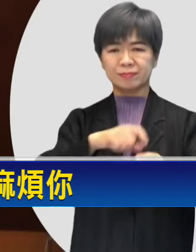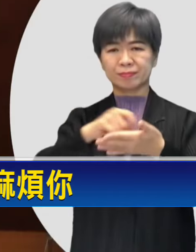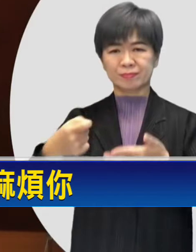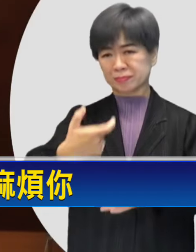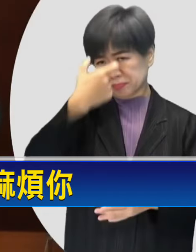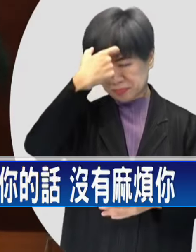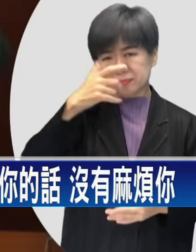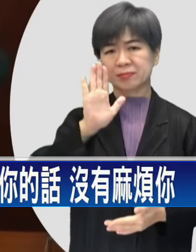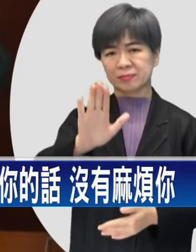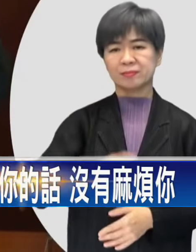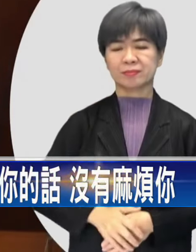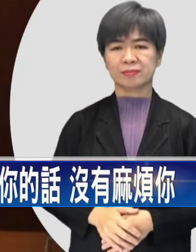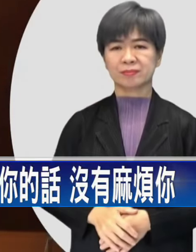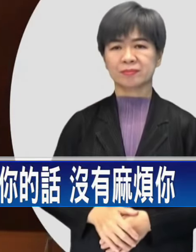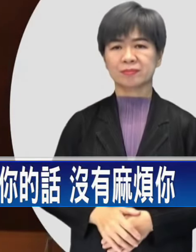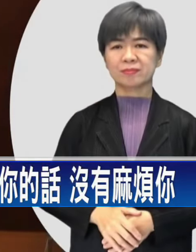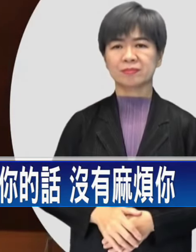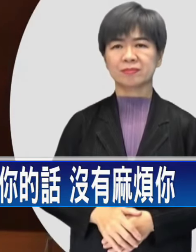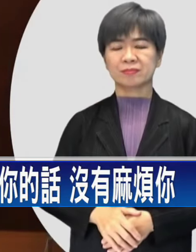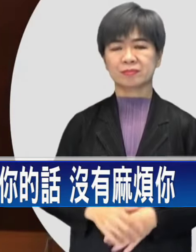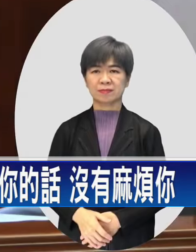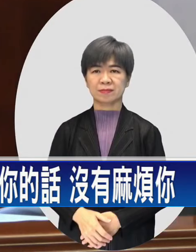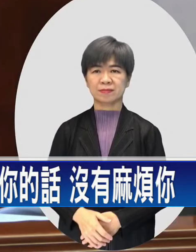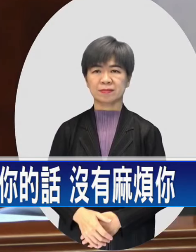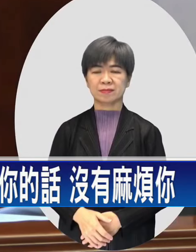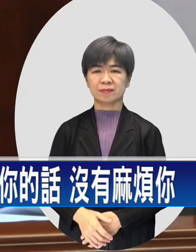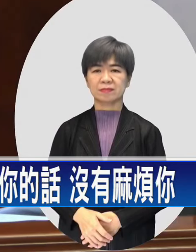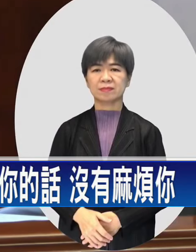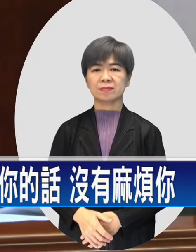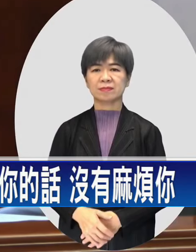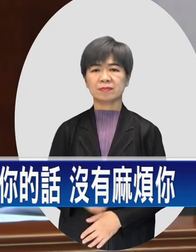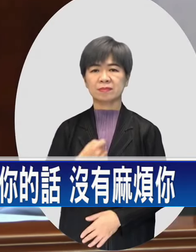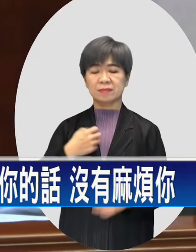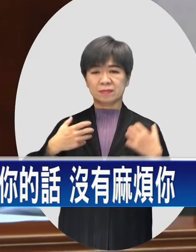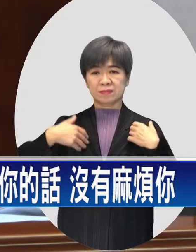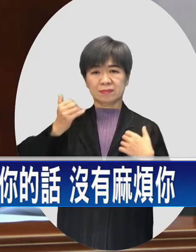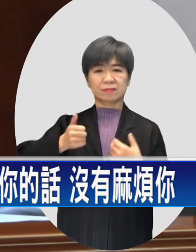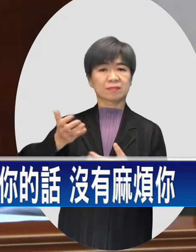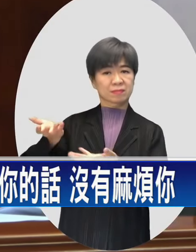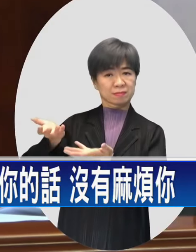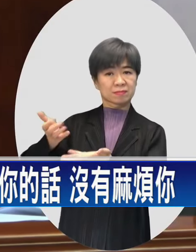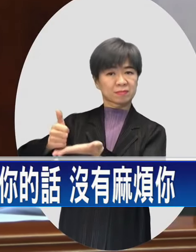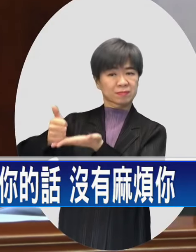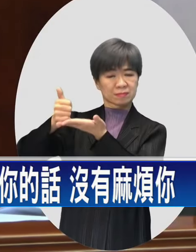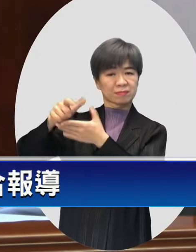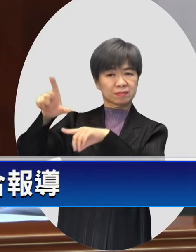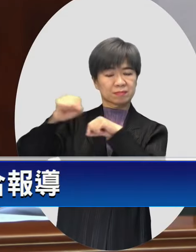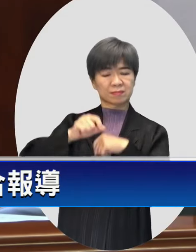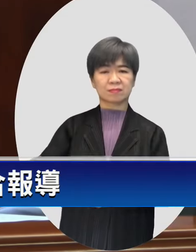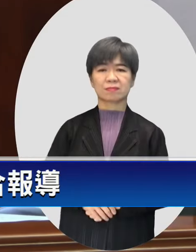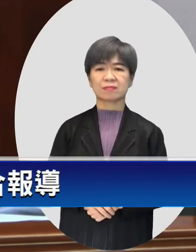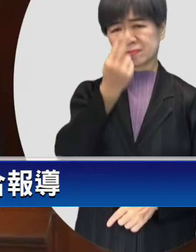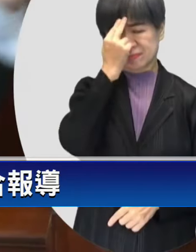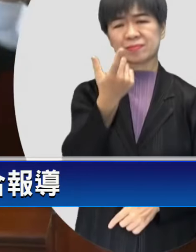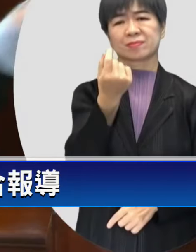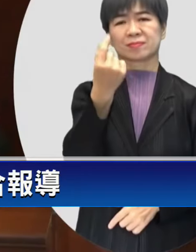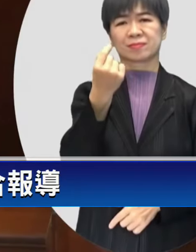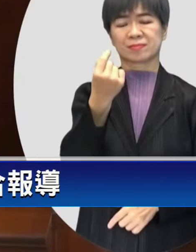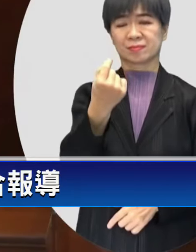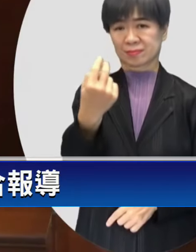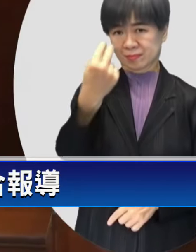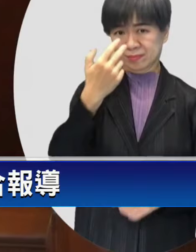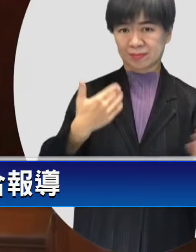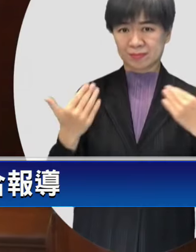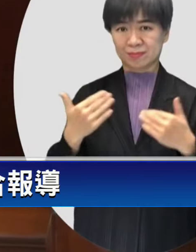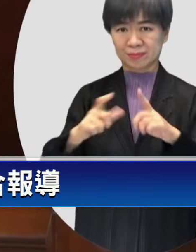烦你。 有家私搁家己抢发言，大法官的印讲无咧家己麻烦着。宪法法庭真正一句来一句去。